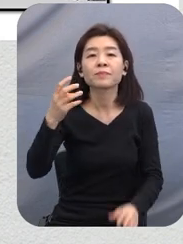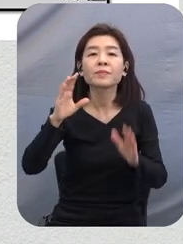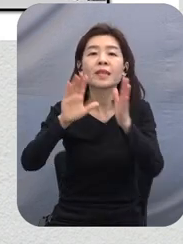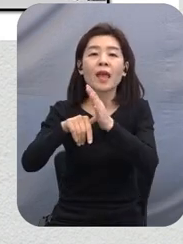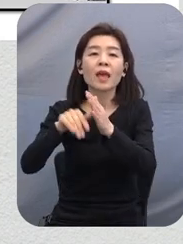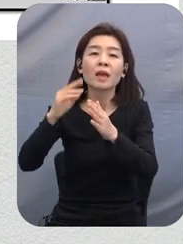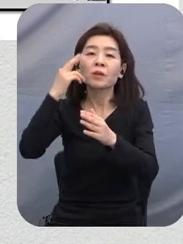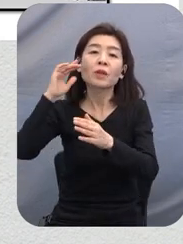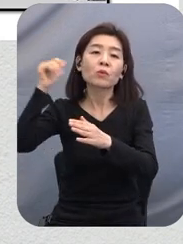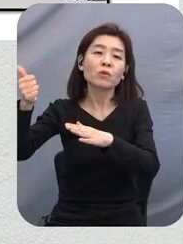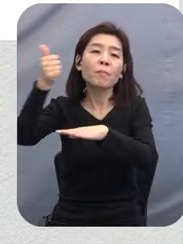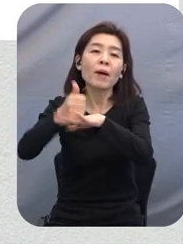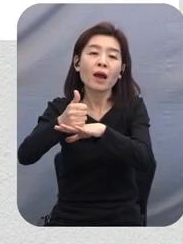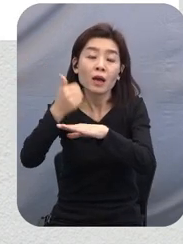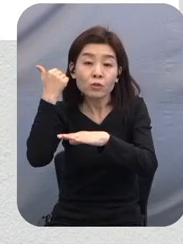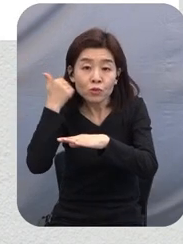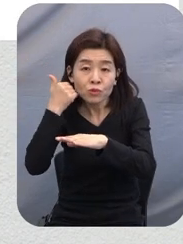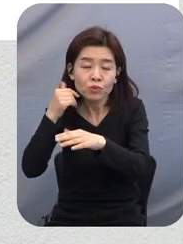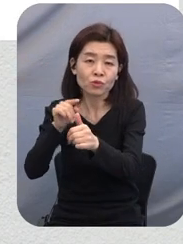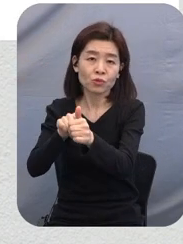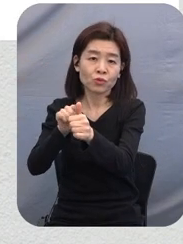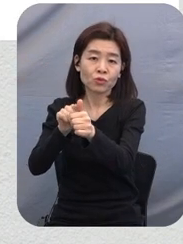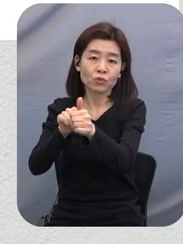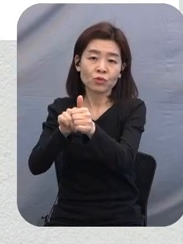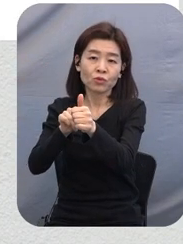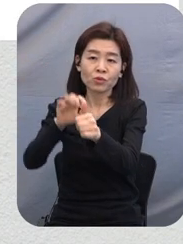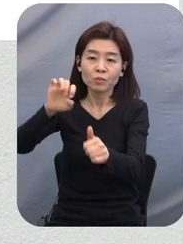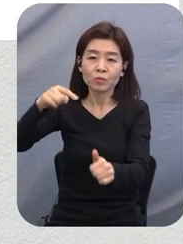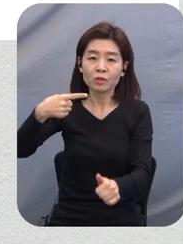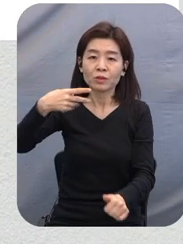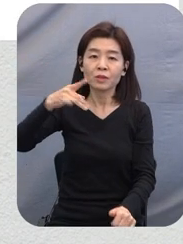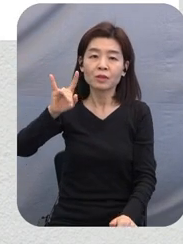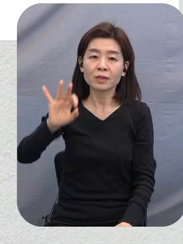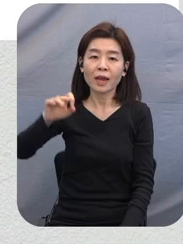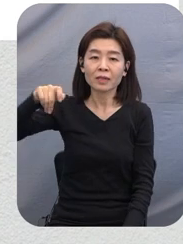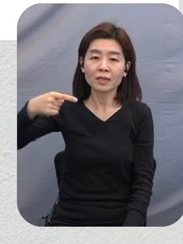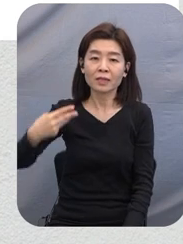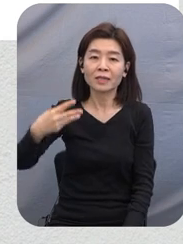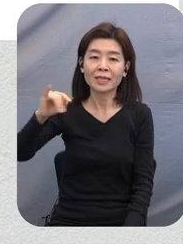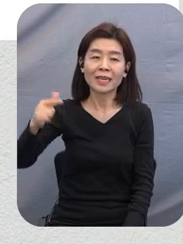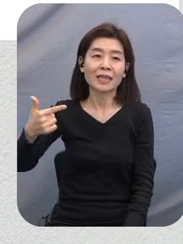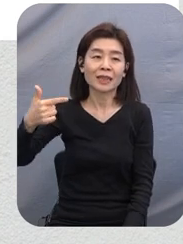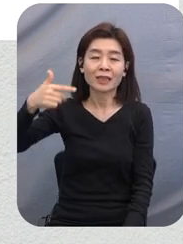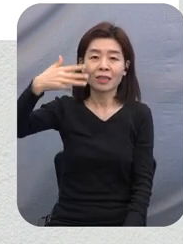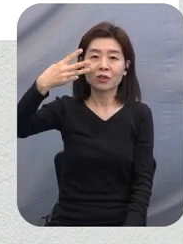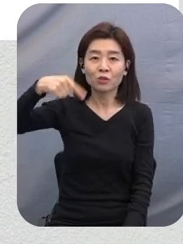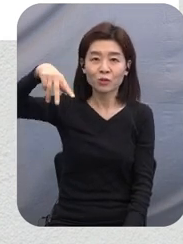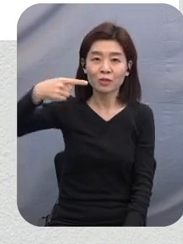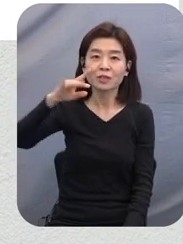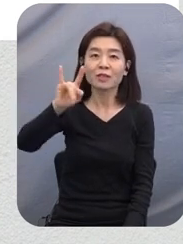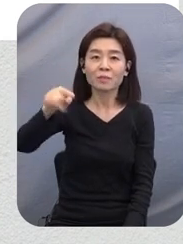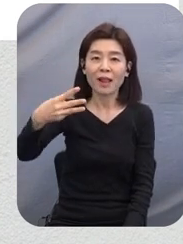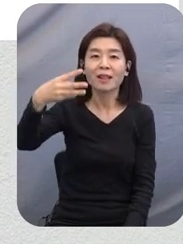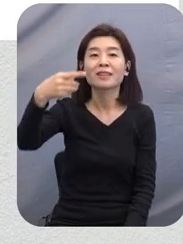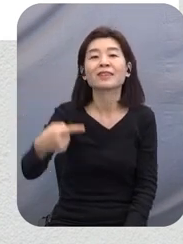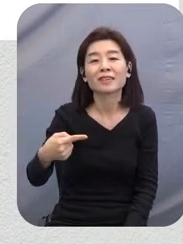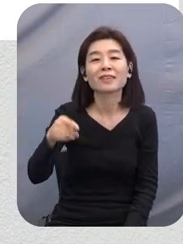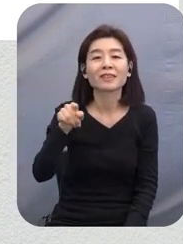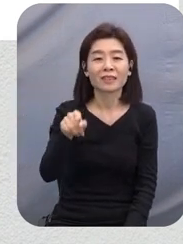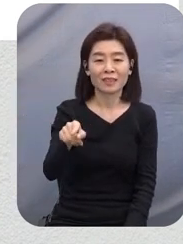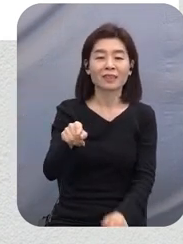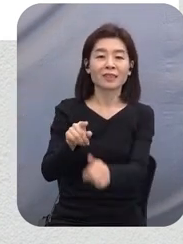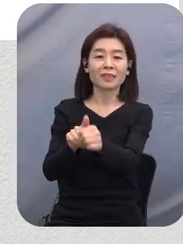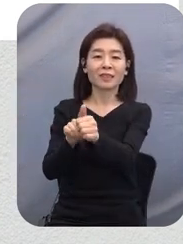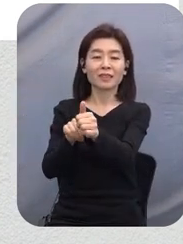바로 여러분이 잘 아는 프랭클린 루즈벨트입니다. 여기 나오죠? 프랭클린 루즈벨트. 근데 이